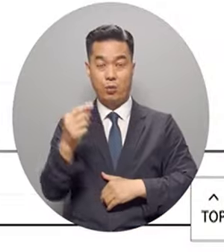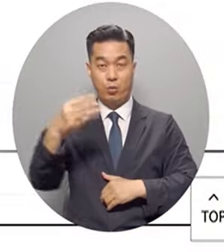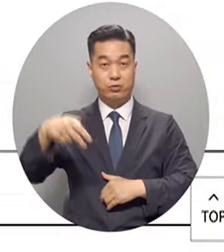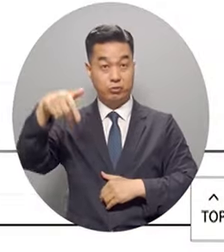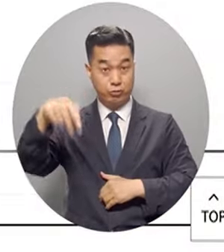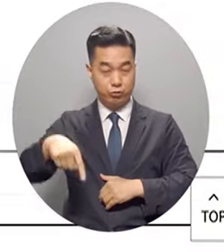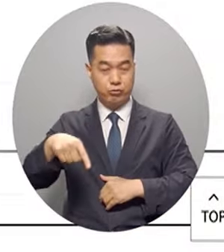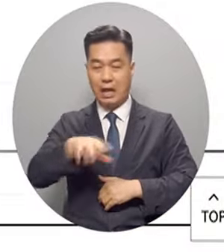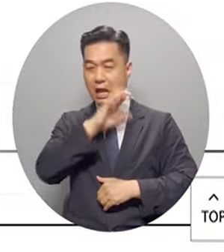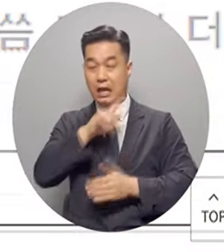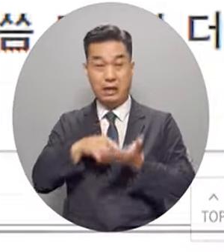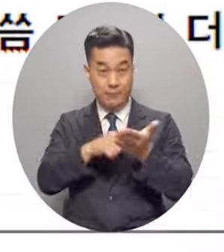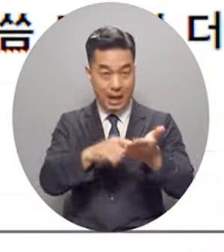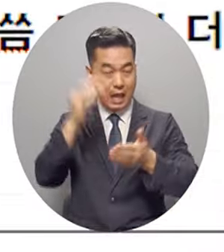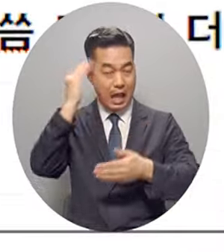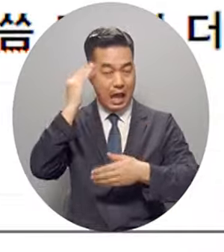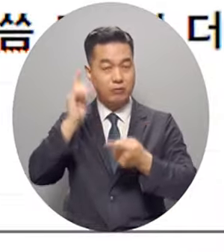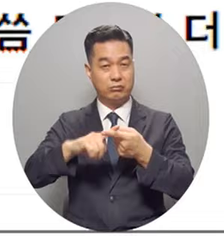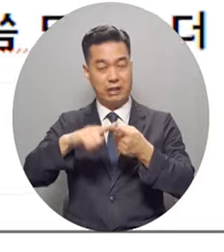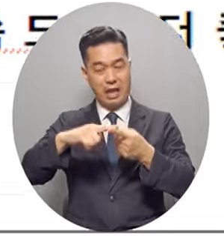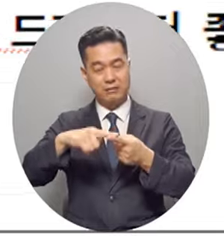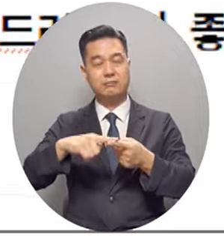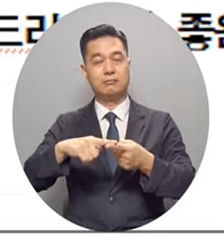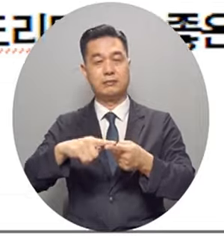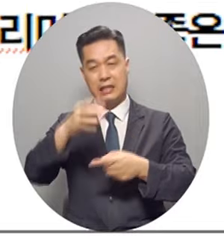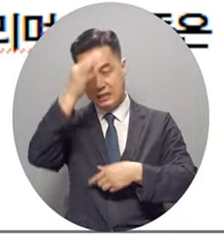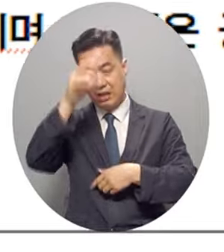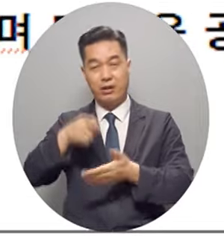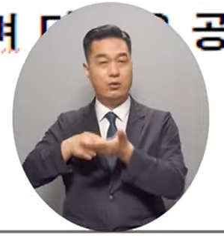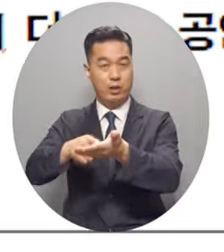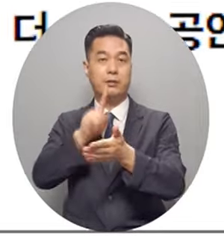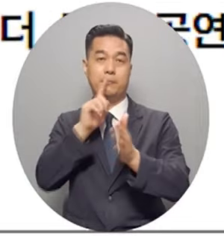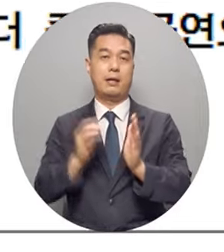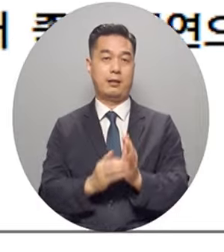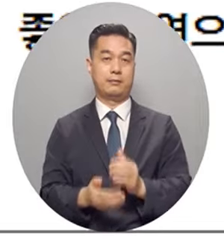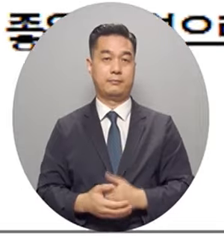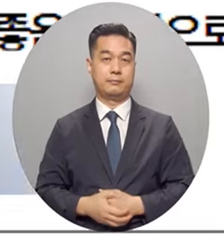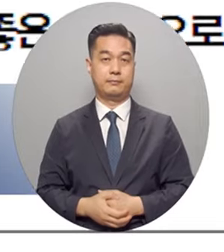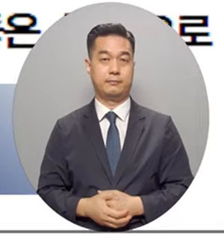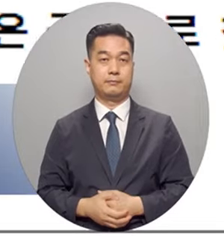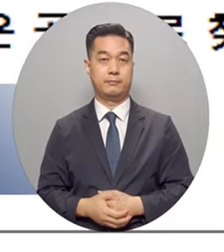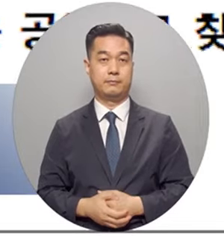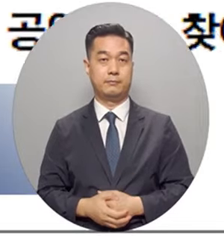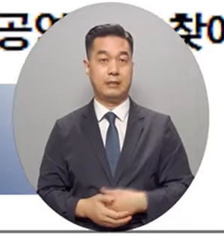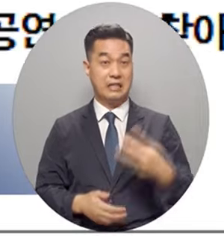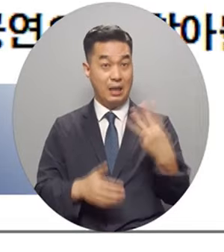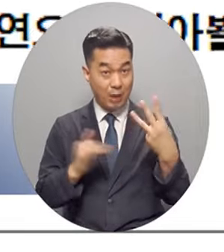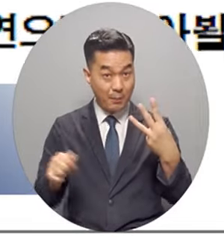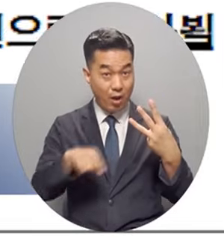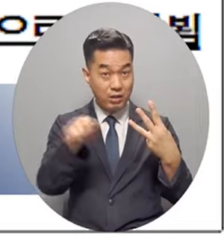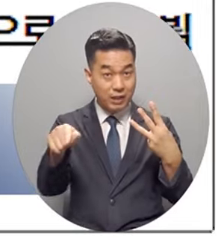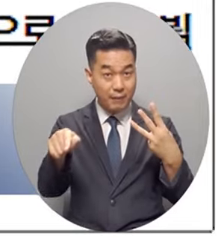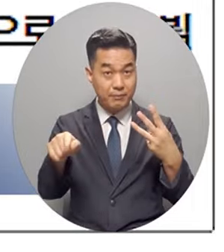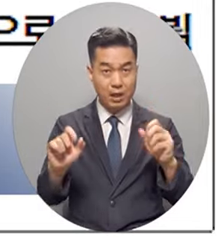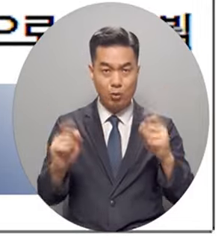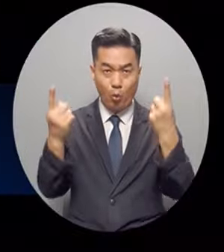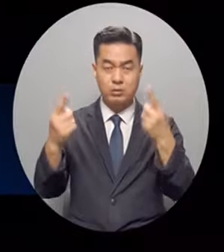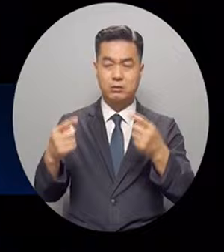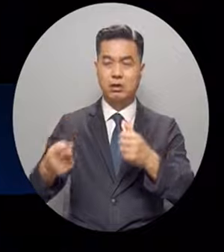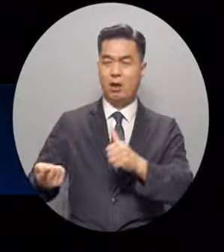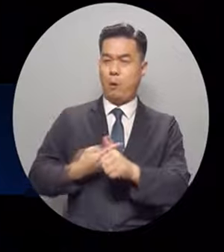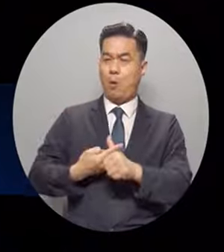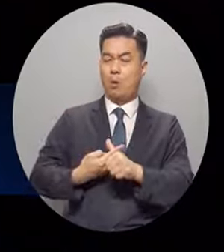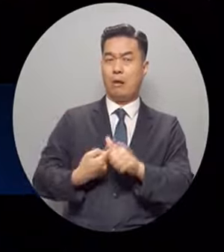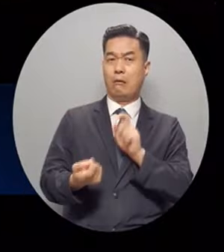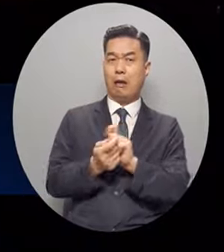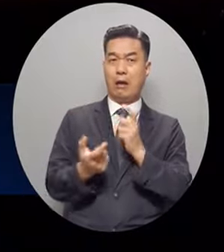항의하고 한국 관객에 대한 사과를 요구하겠다고 밝혔습니다. 3천 명이 그 사람한테 동시에 모욕을